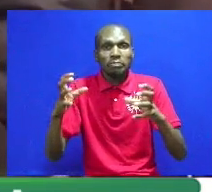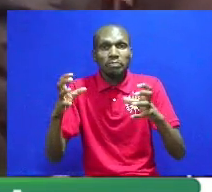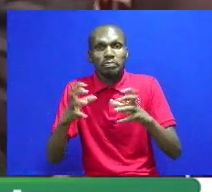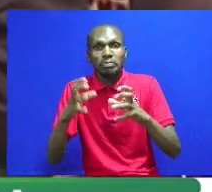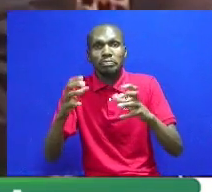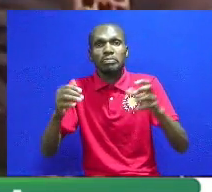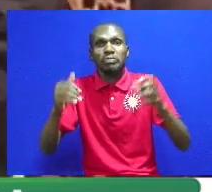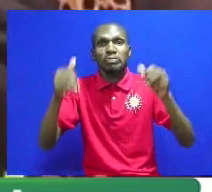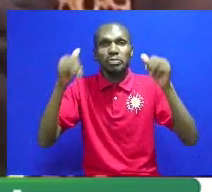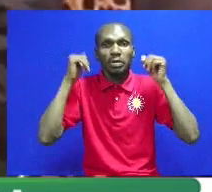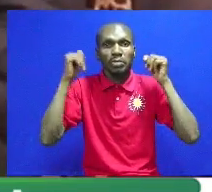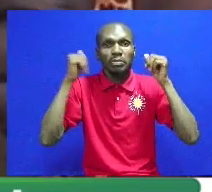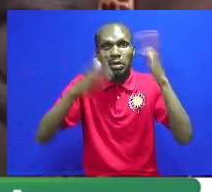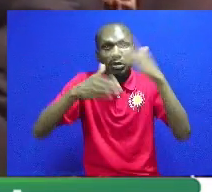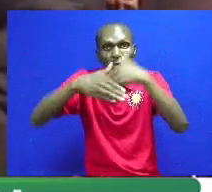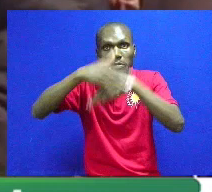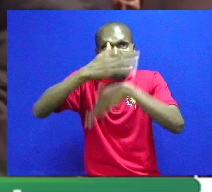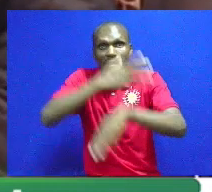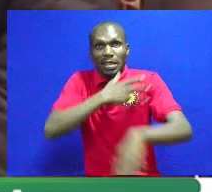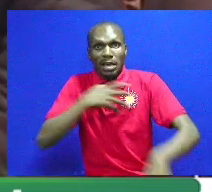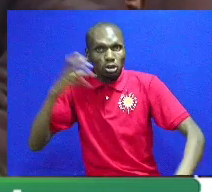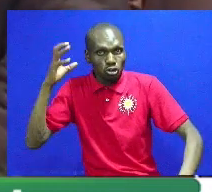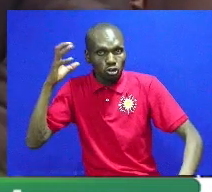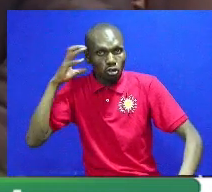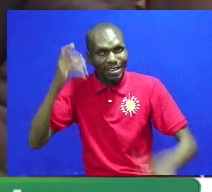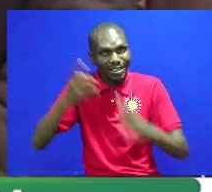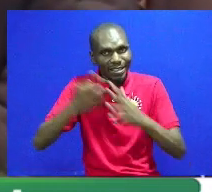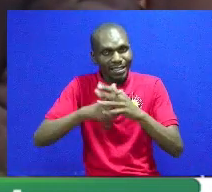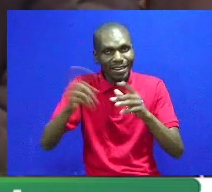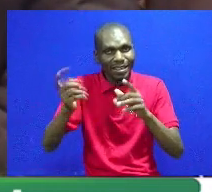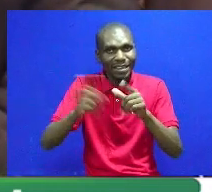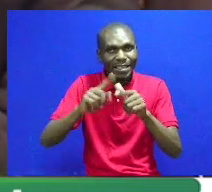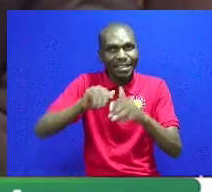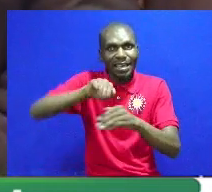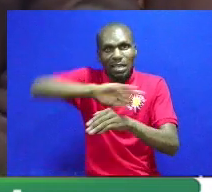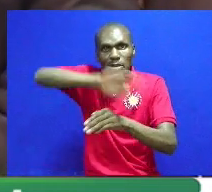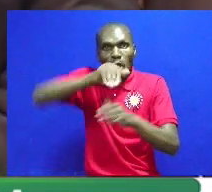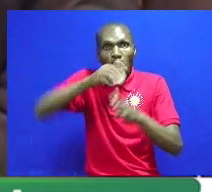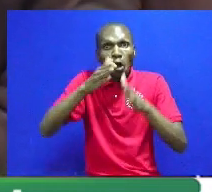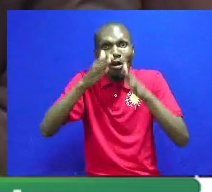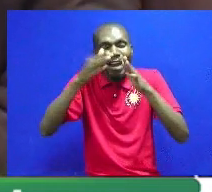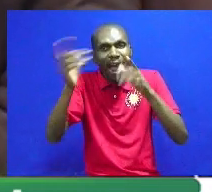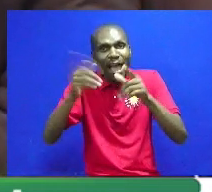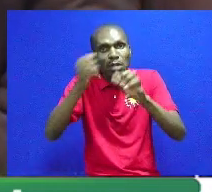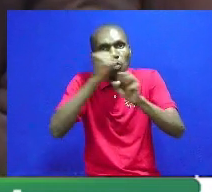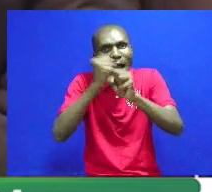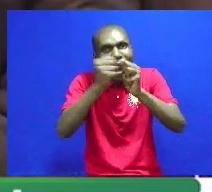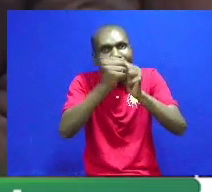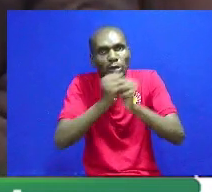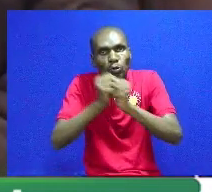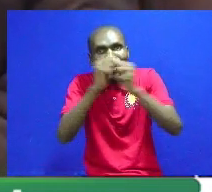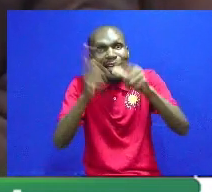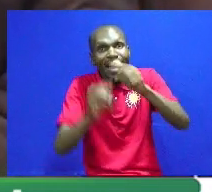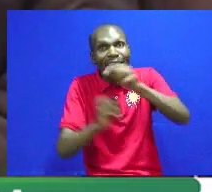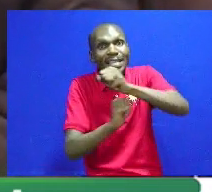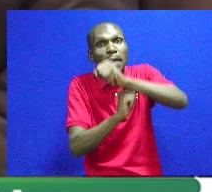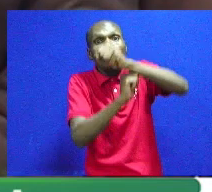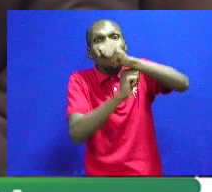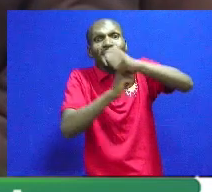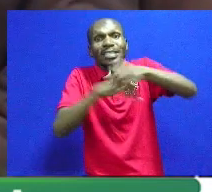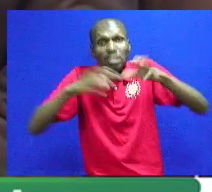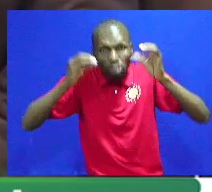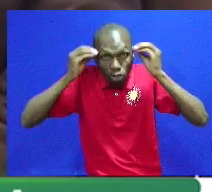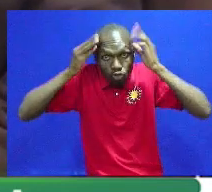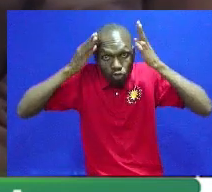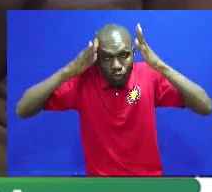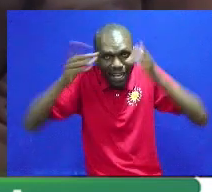College Students Association ngo siorigwa bono go saba go cha sabarai ngo linga bache amo elinde go sira aboro kigwa bunaba